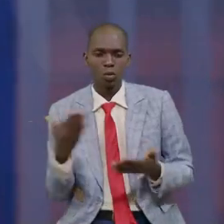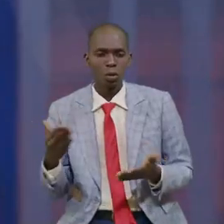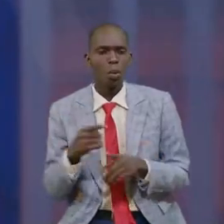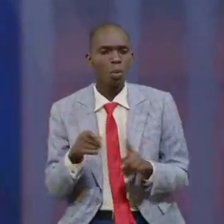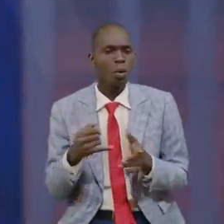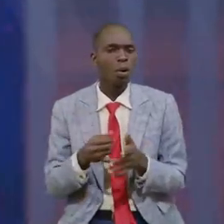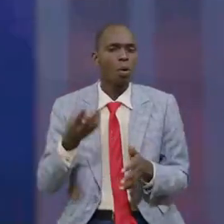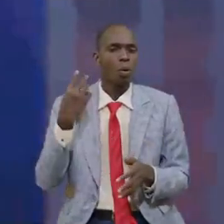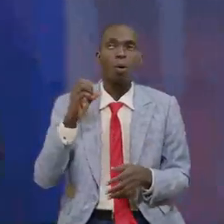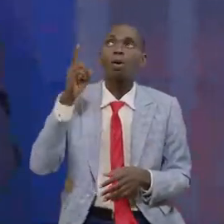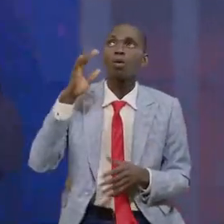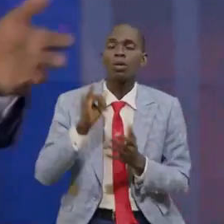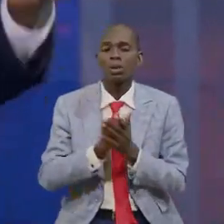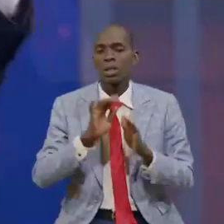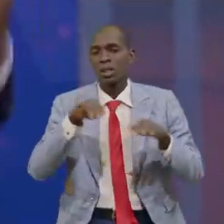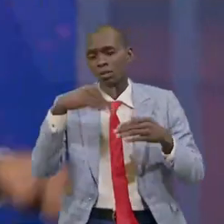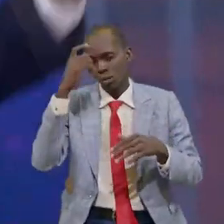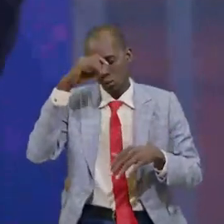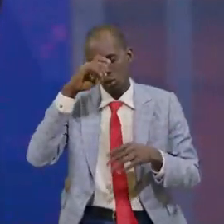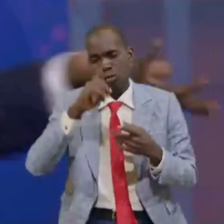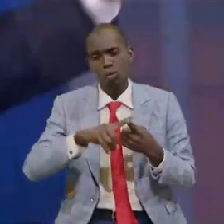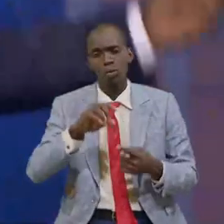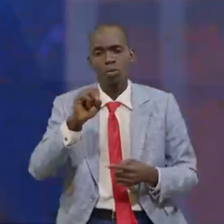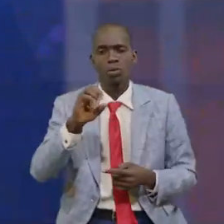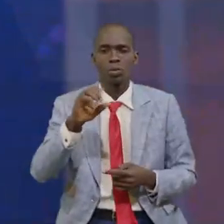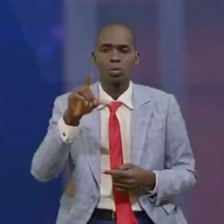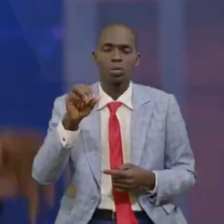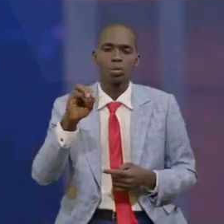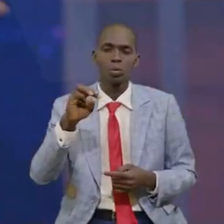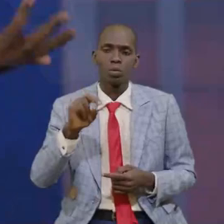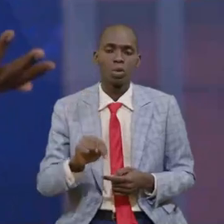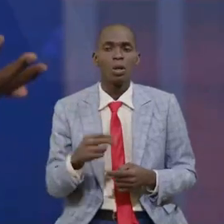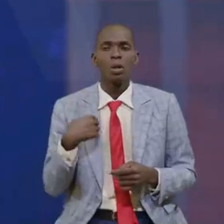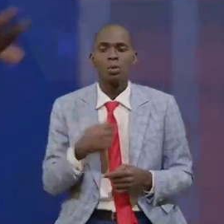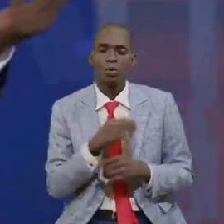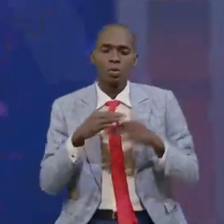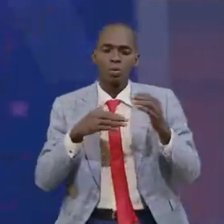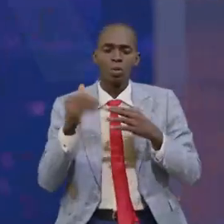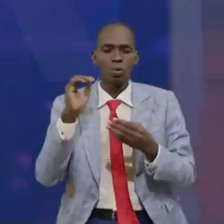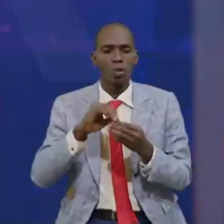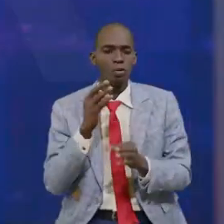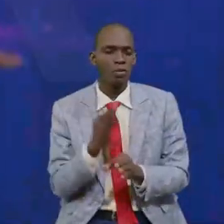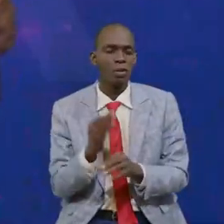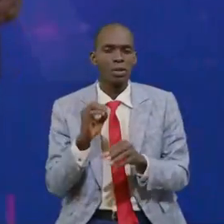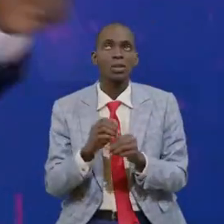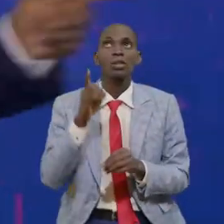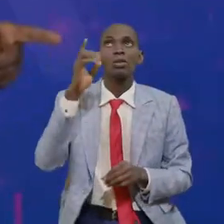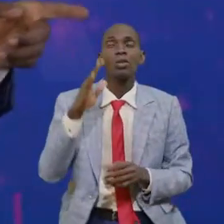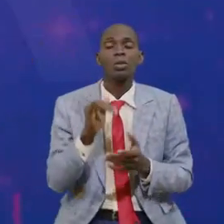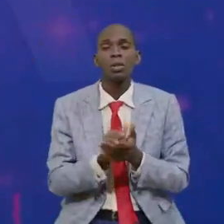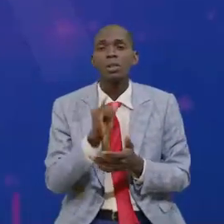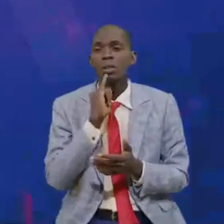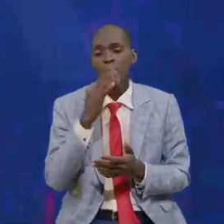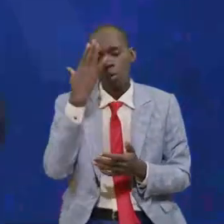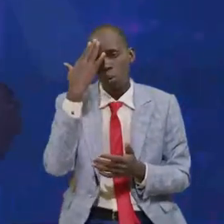parole et la sagesse à Salomon. C'est Dieu. Et nous devons bâtir la foi en Dieu. Et voilà pourquoi nous sommes là.